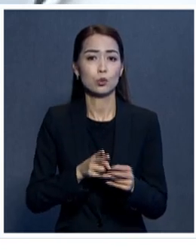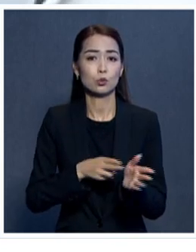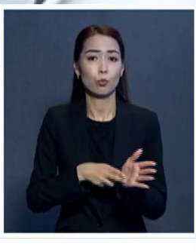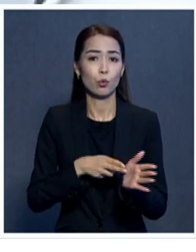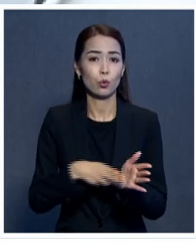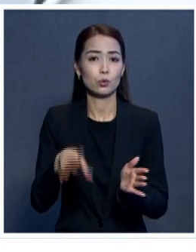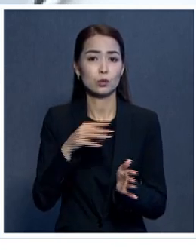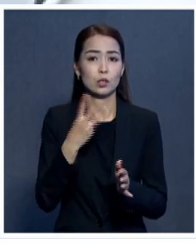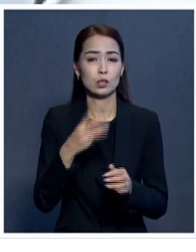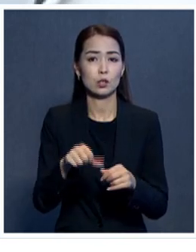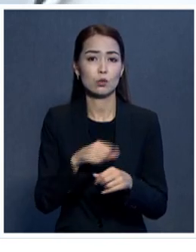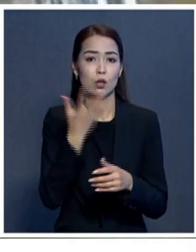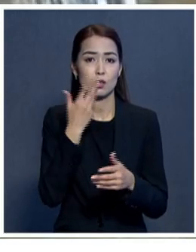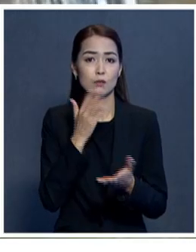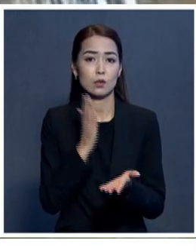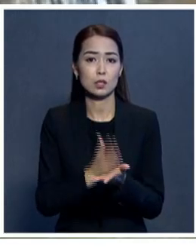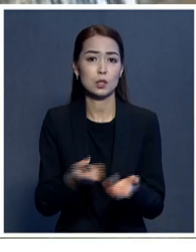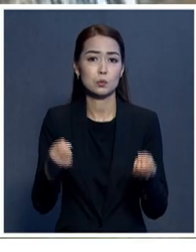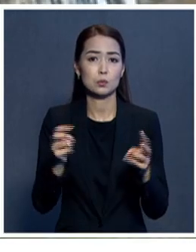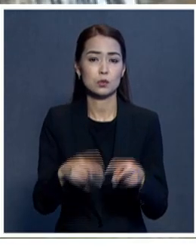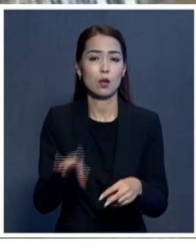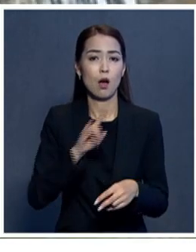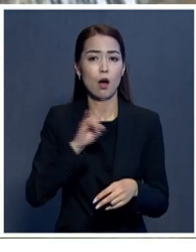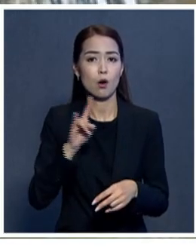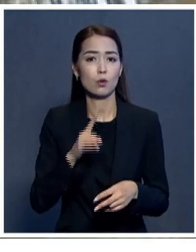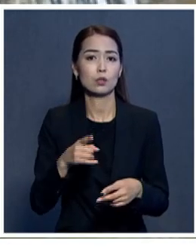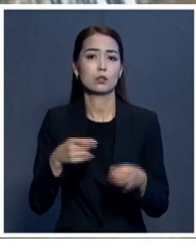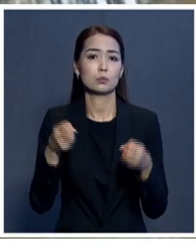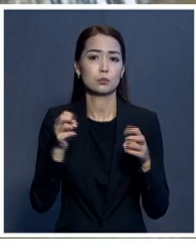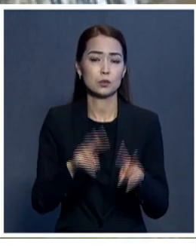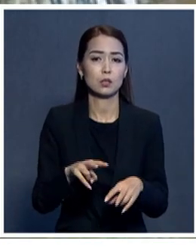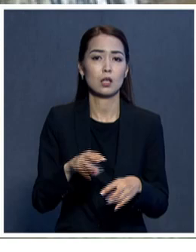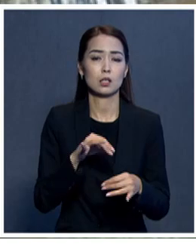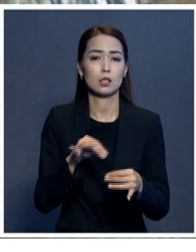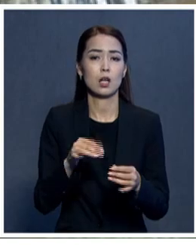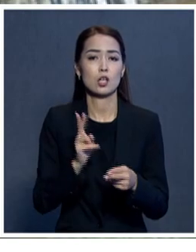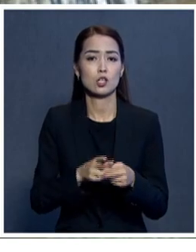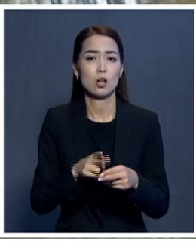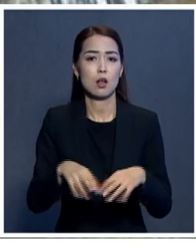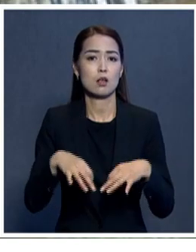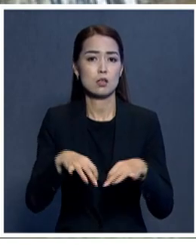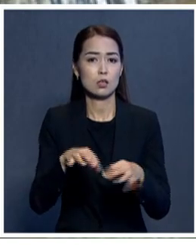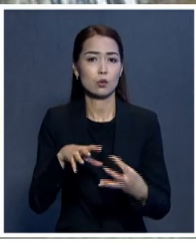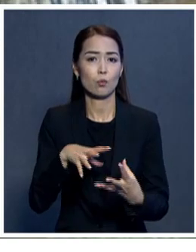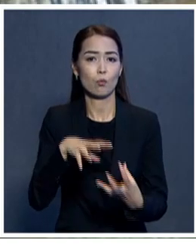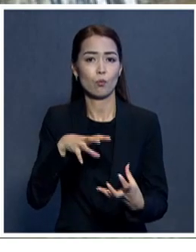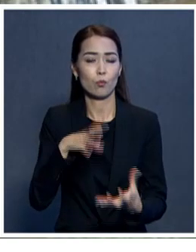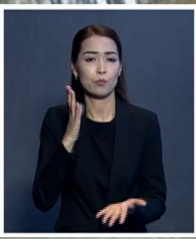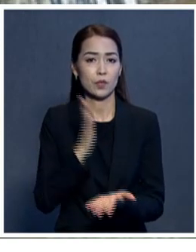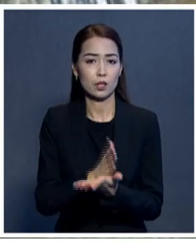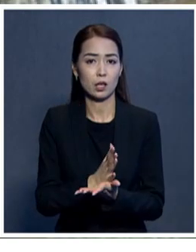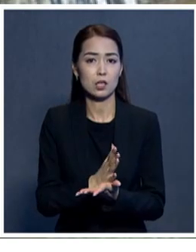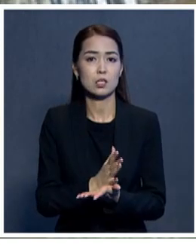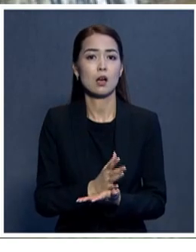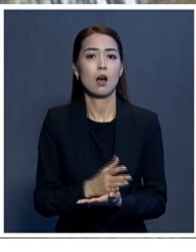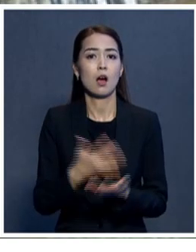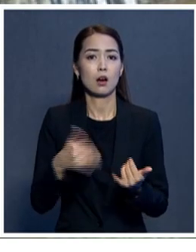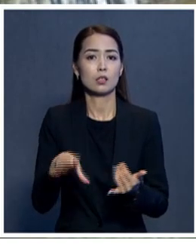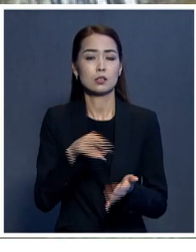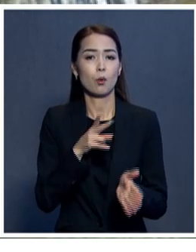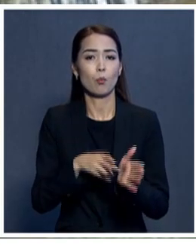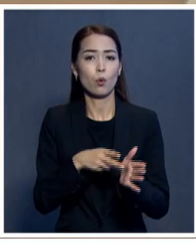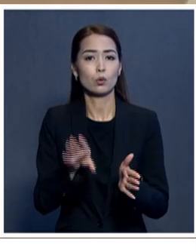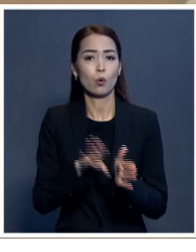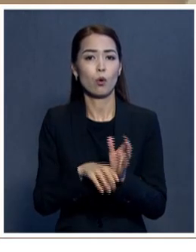түрлі тежегіш бар. Әдеттегі тежегіш, әуе тежегіші және рельстегі магнитті пластиналар. Мұның бәрі пойыздағы